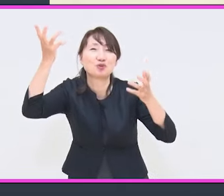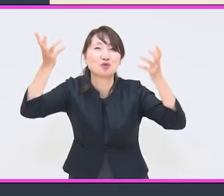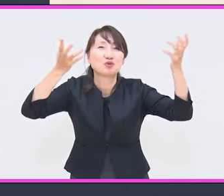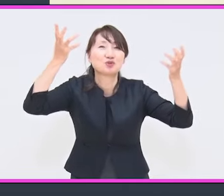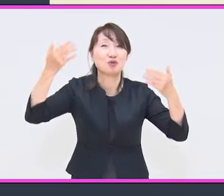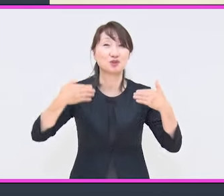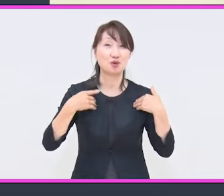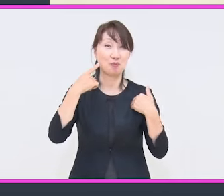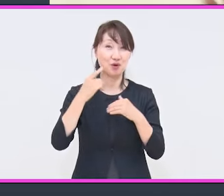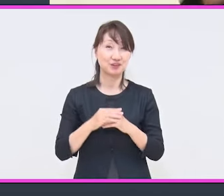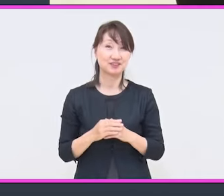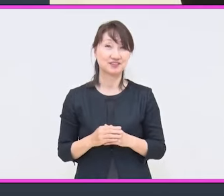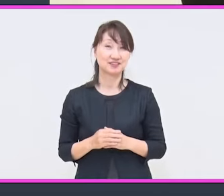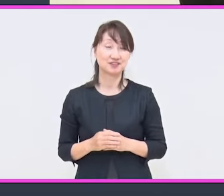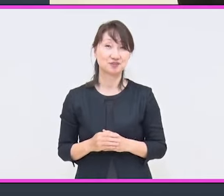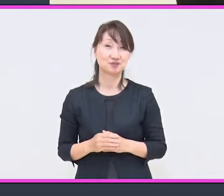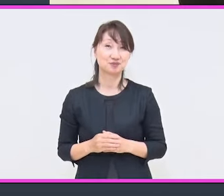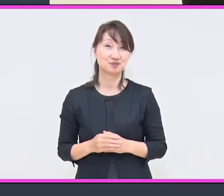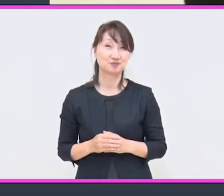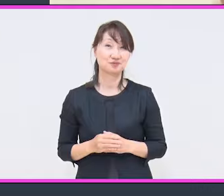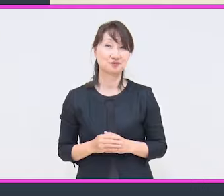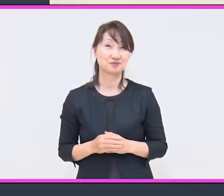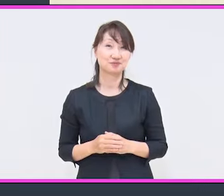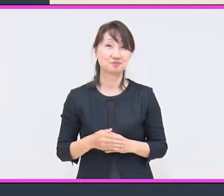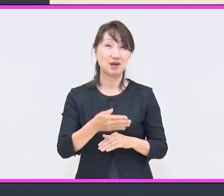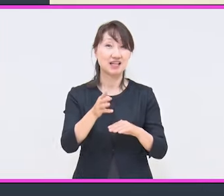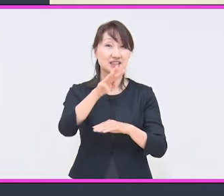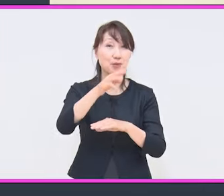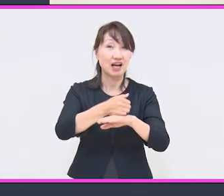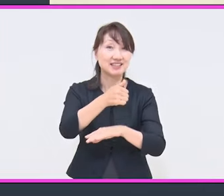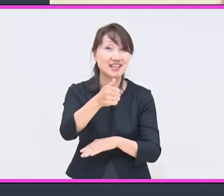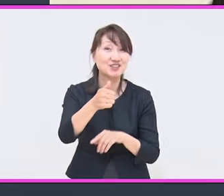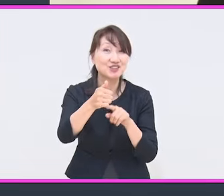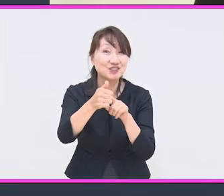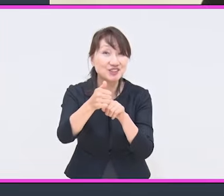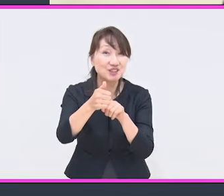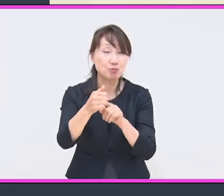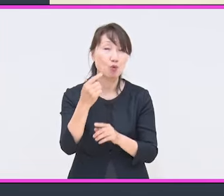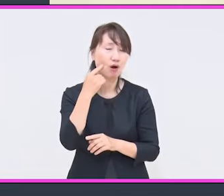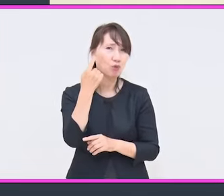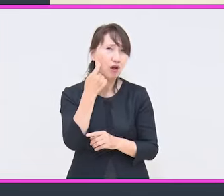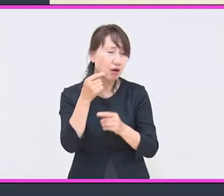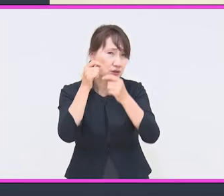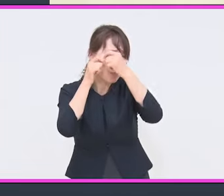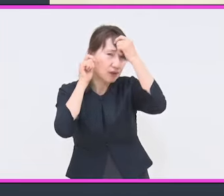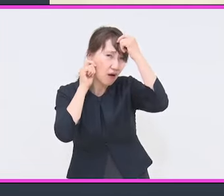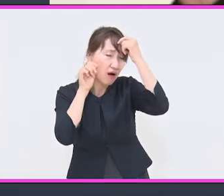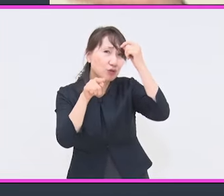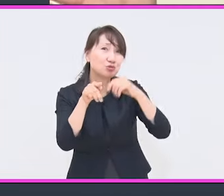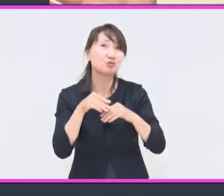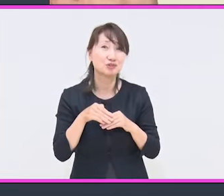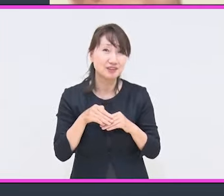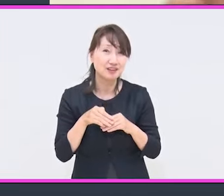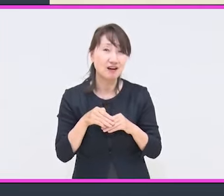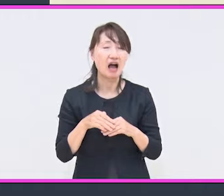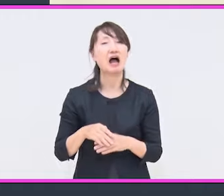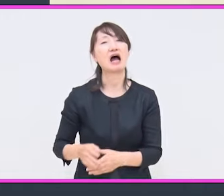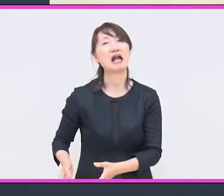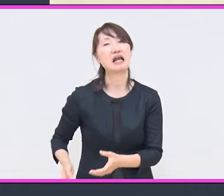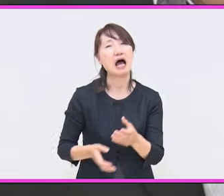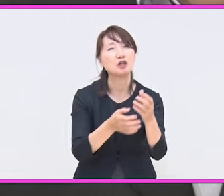っていう、なんかだからその島川選手お顔怪我されてて、あ、やっぱラグビ